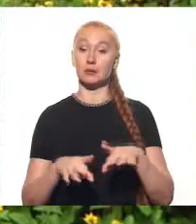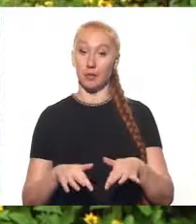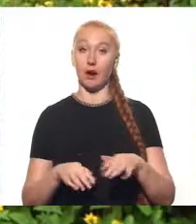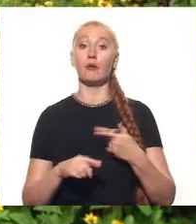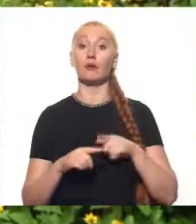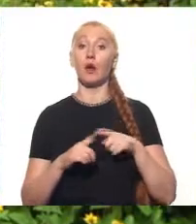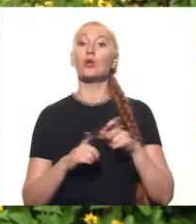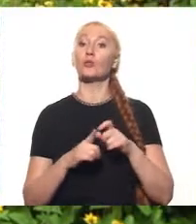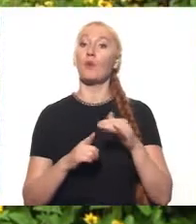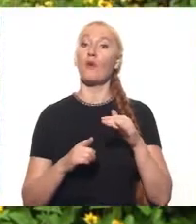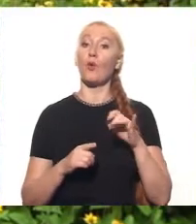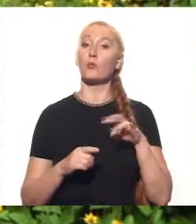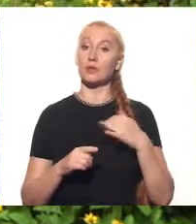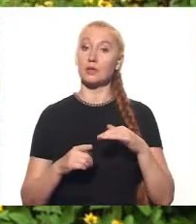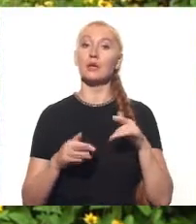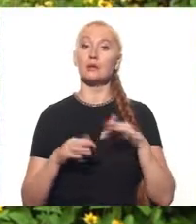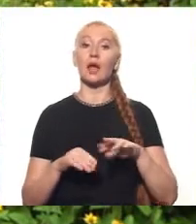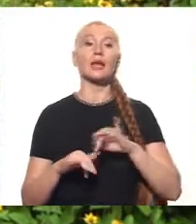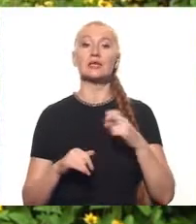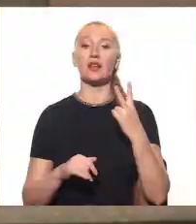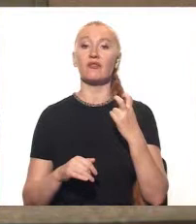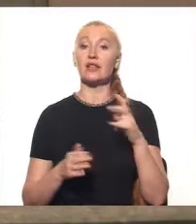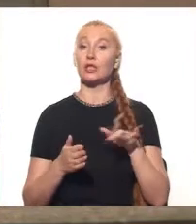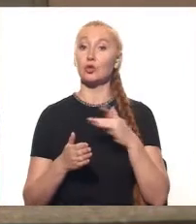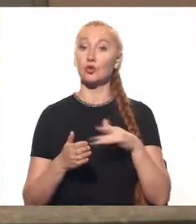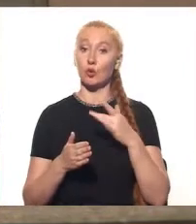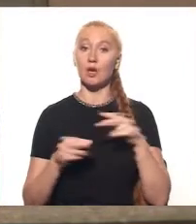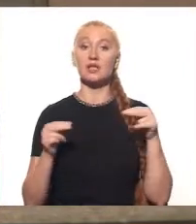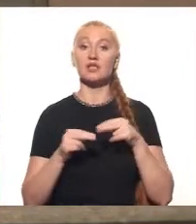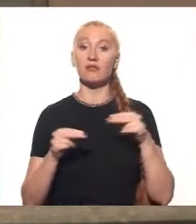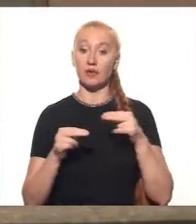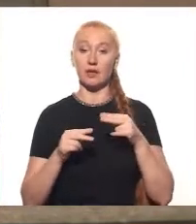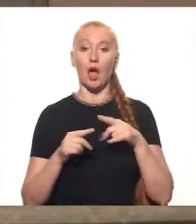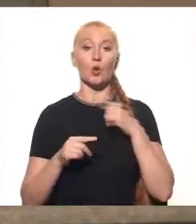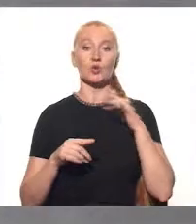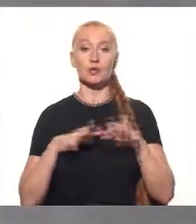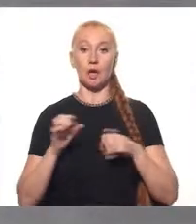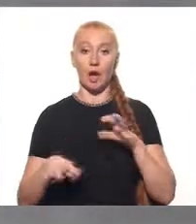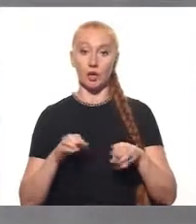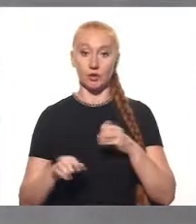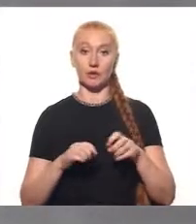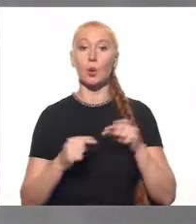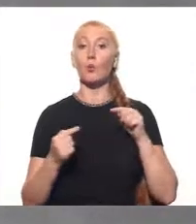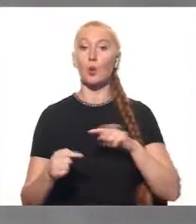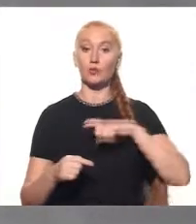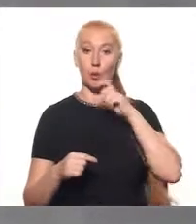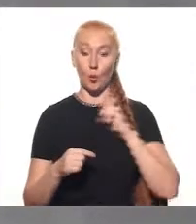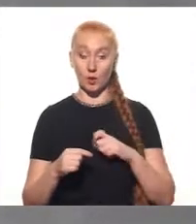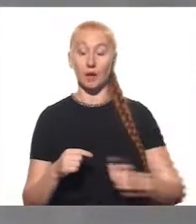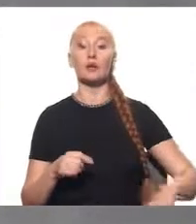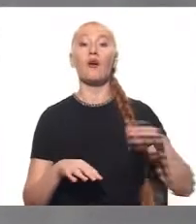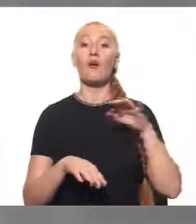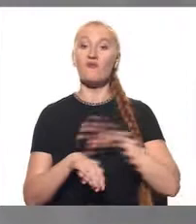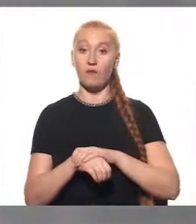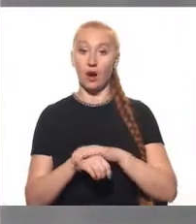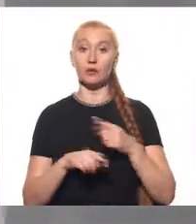словами Володимира Фоміцького, справа складається із 200 сторінок, містить свідчення російської агресії проти України, факти